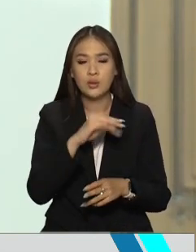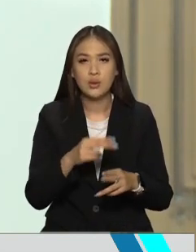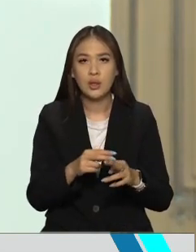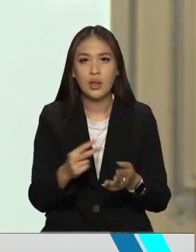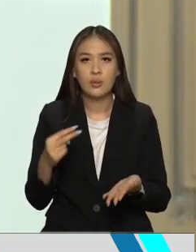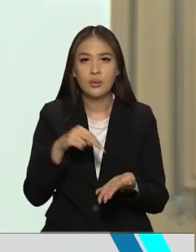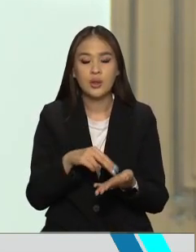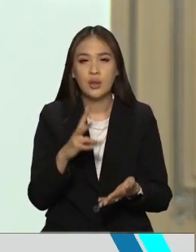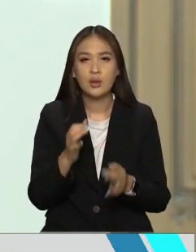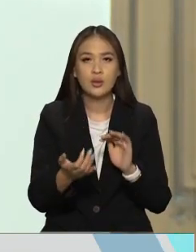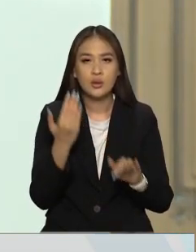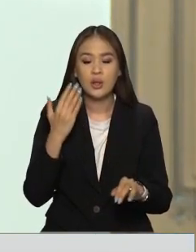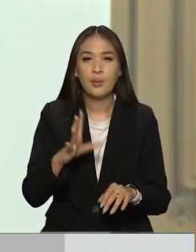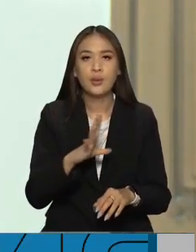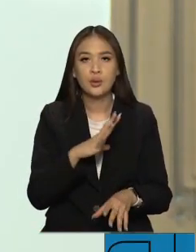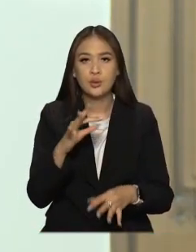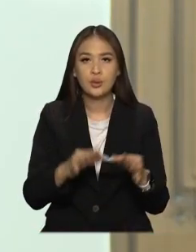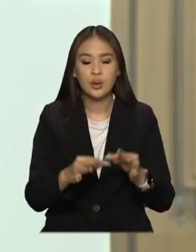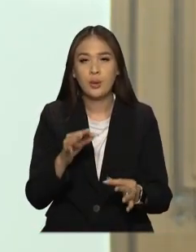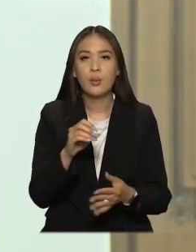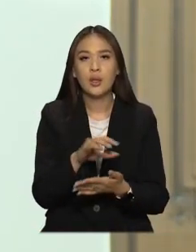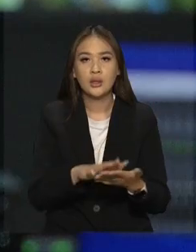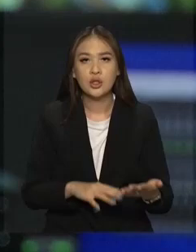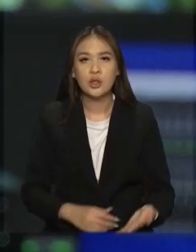стражу судебное расследование продолжается